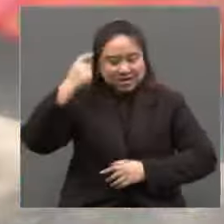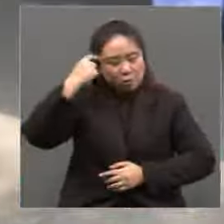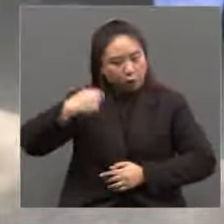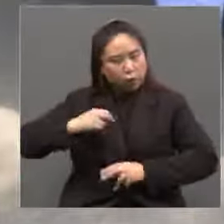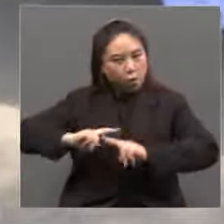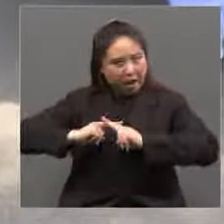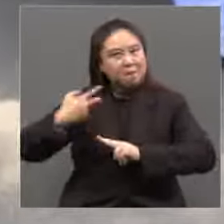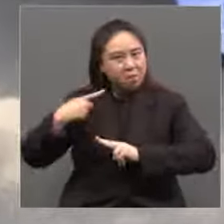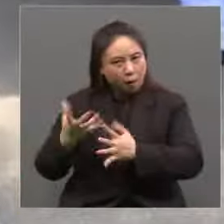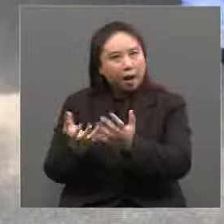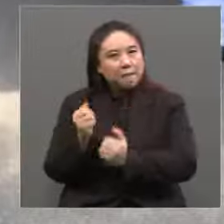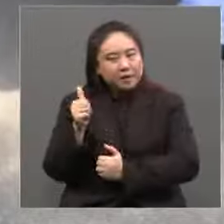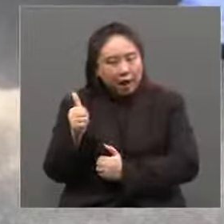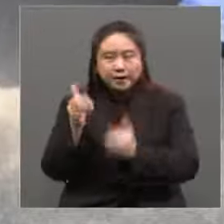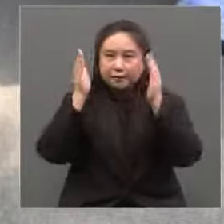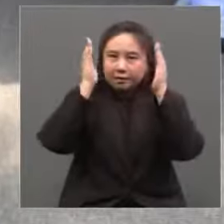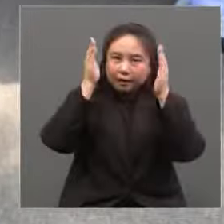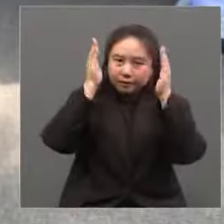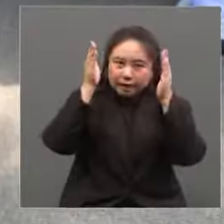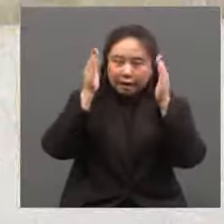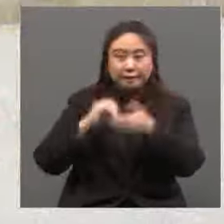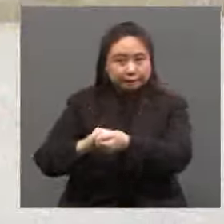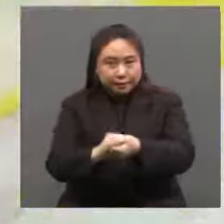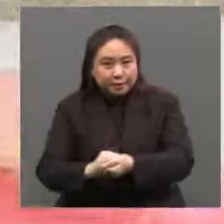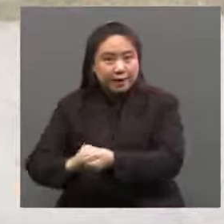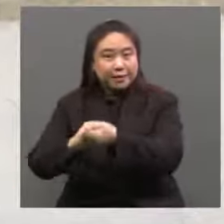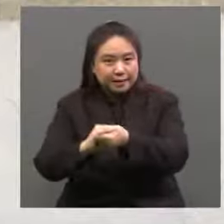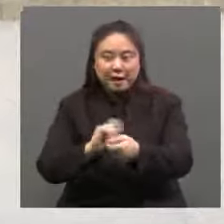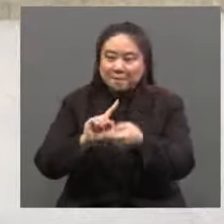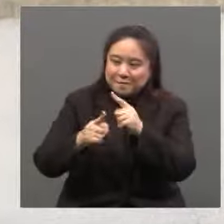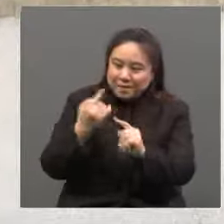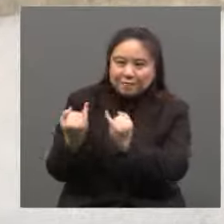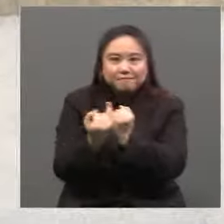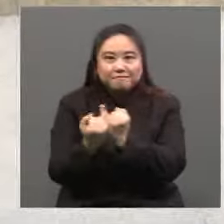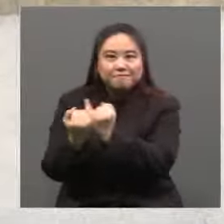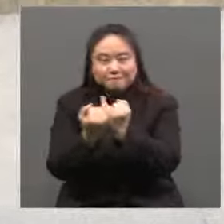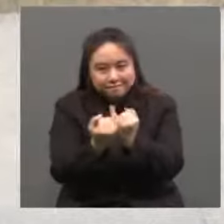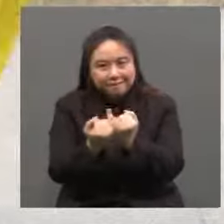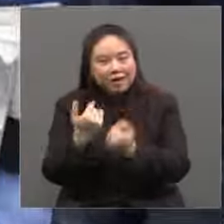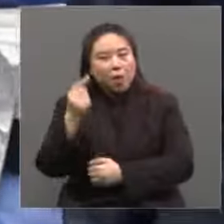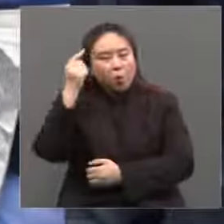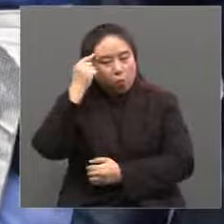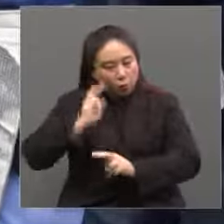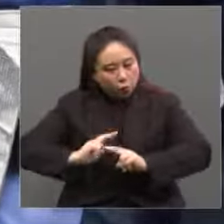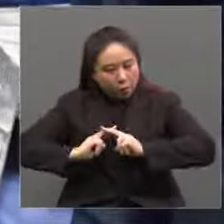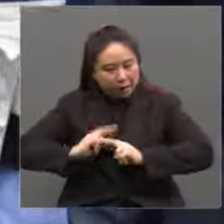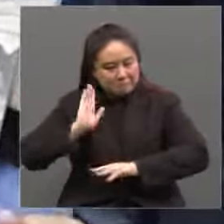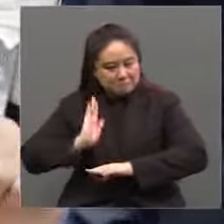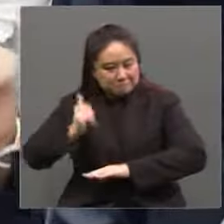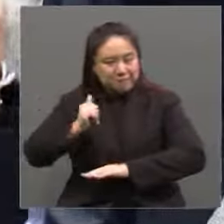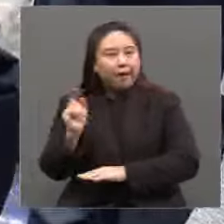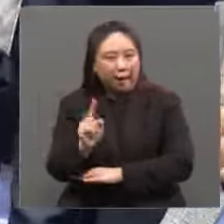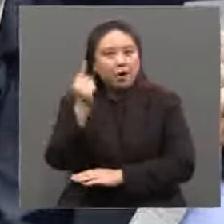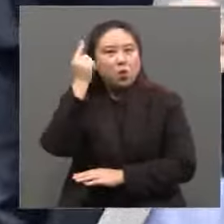ทั้งทำให้มีสมาธิมากขึ้นมีความสามัคคีเข้ากับผู้อื่นได้ง่ายรวมทั้งได้รู้ว่าตัวเองมีจุดเด่นในด้าน